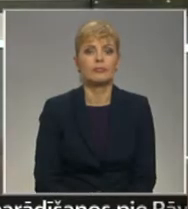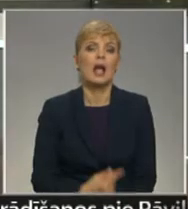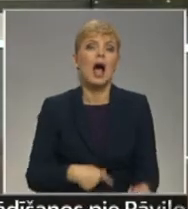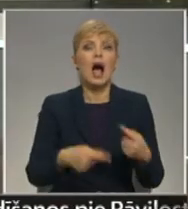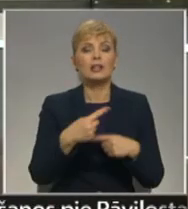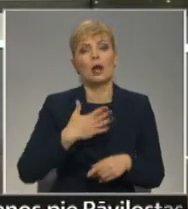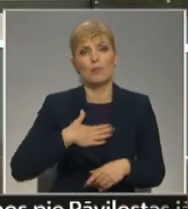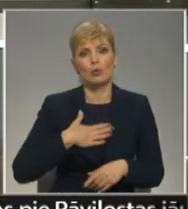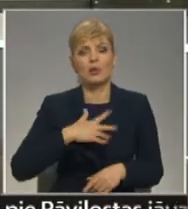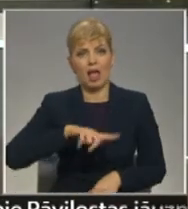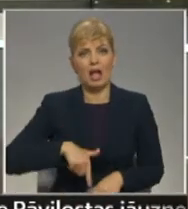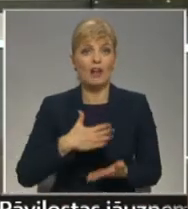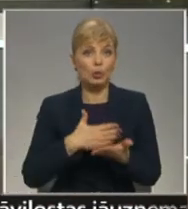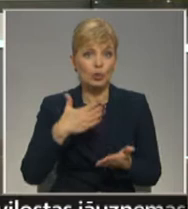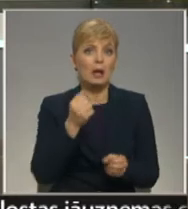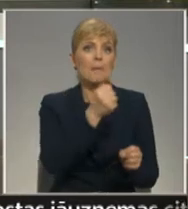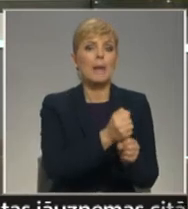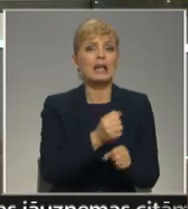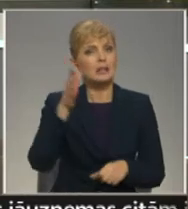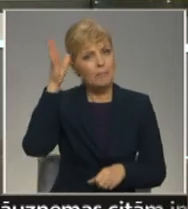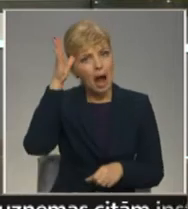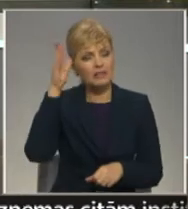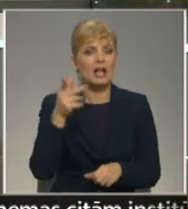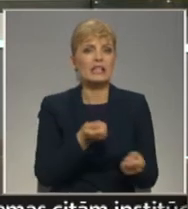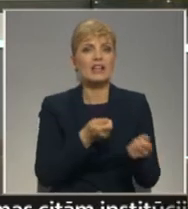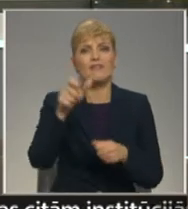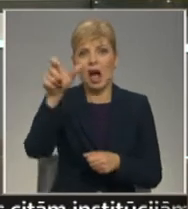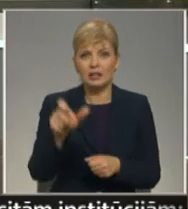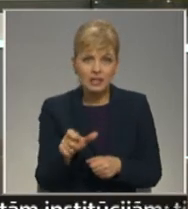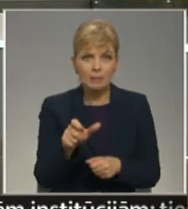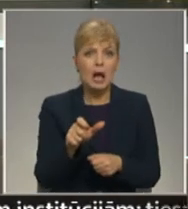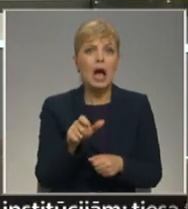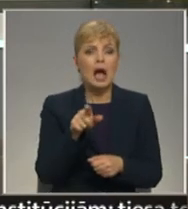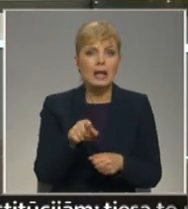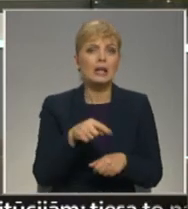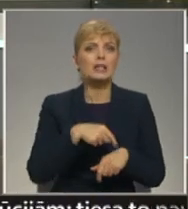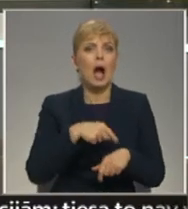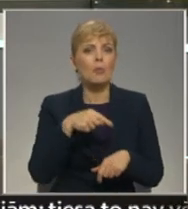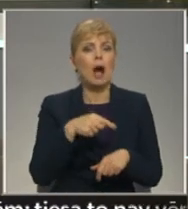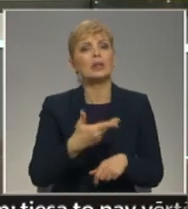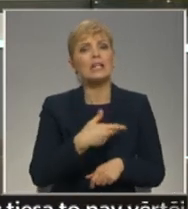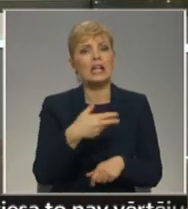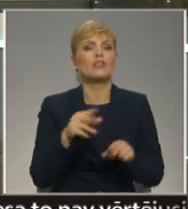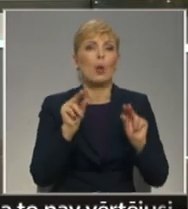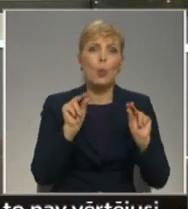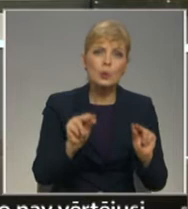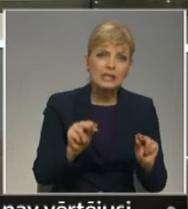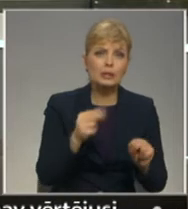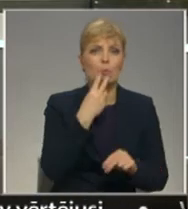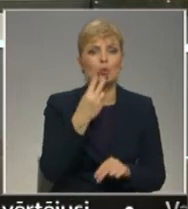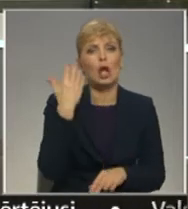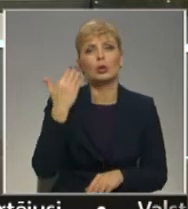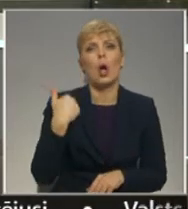Un atgriežamies pie notikumiem Latvijā. Pagasta pārvaldes vadītājiem ir jābauda iedzīvotāju uzticība, tā uzskata Kuldīgas novada Snēpeles